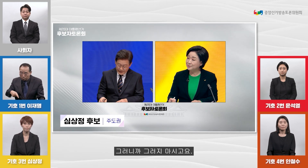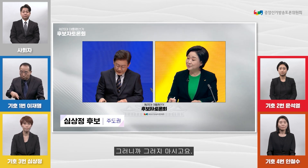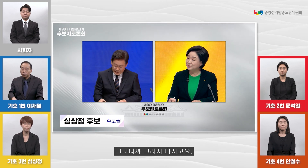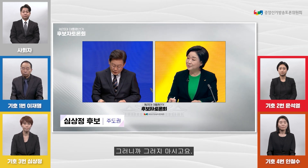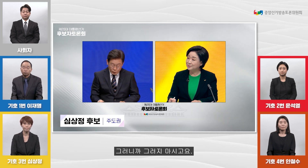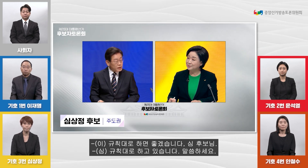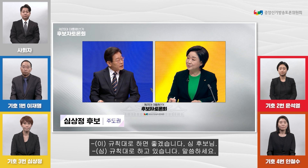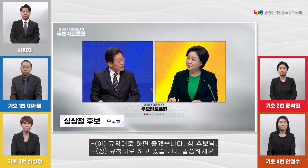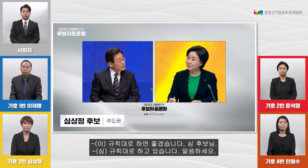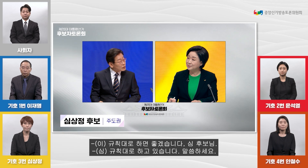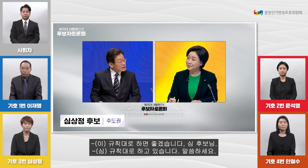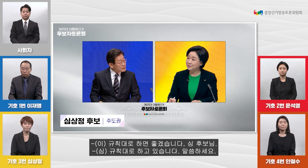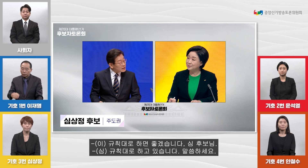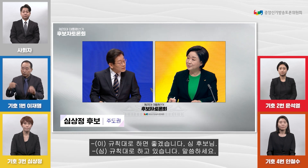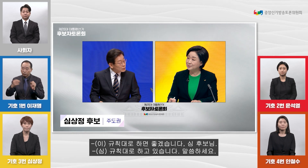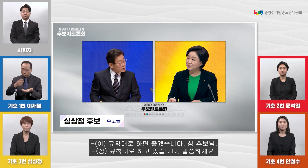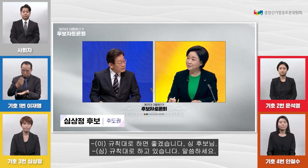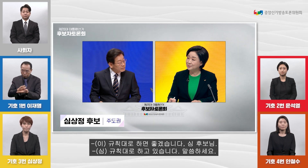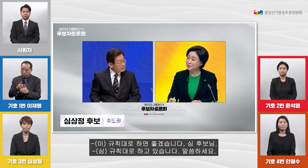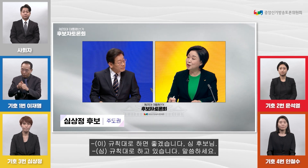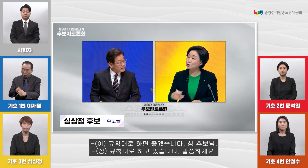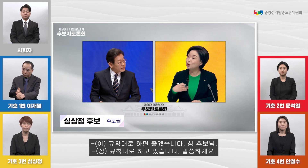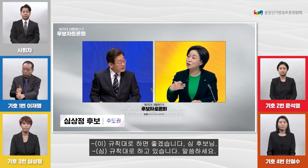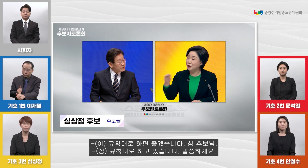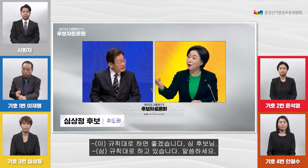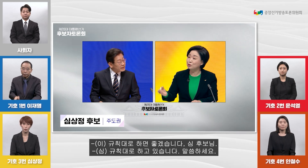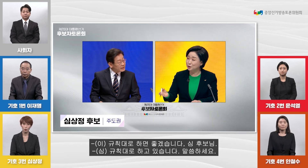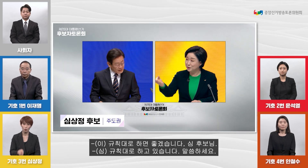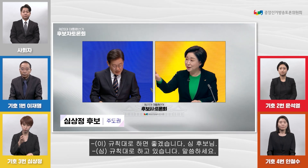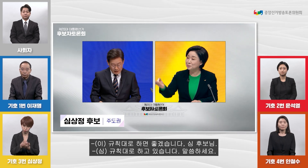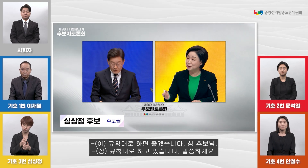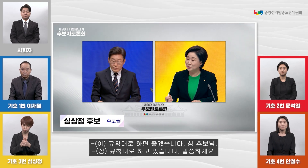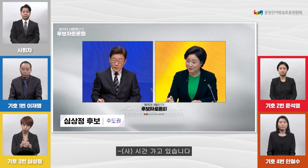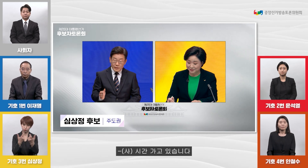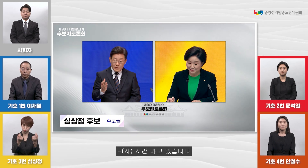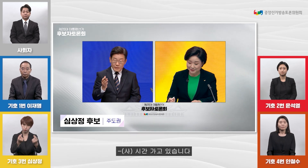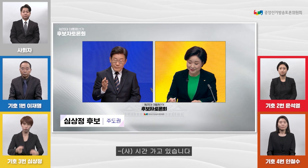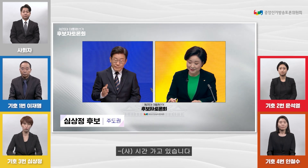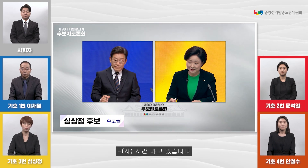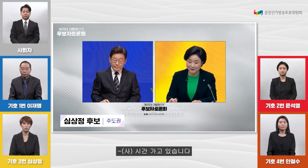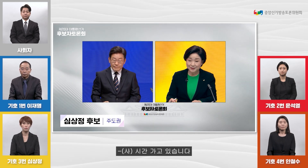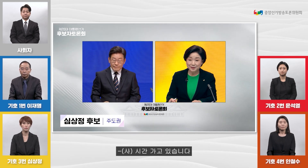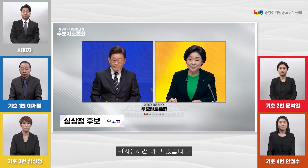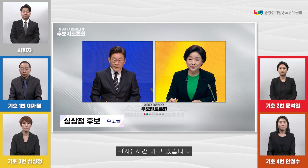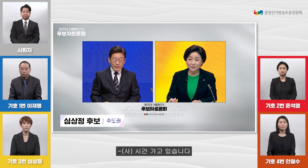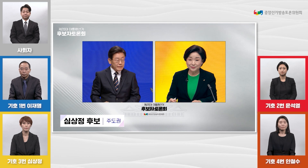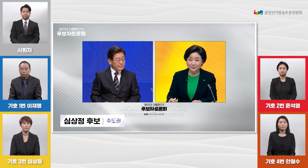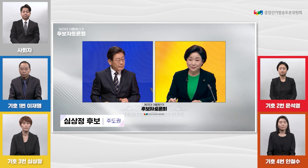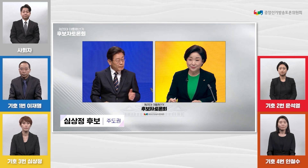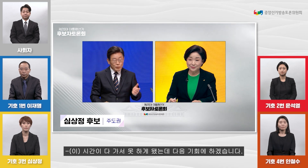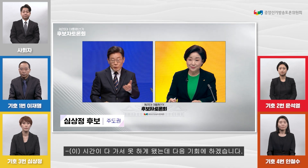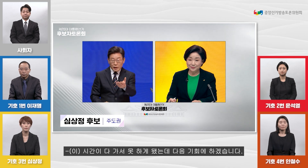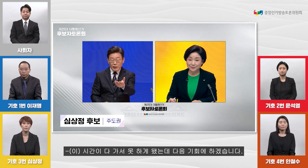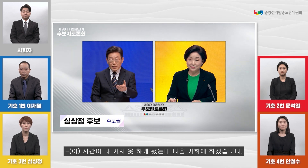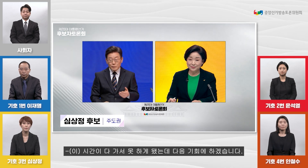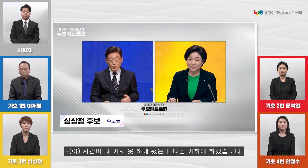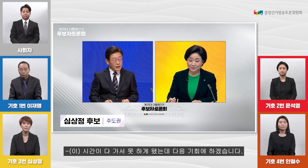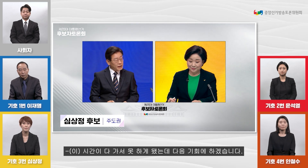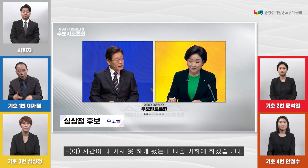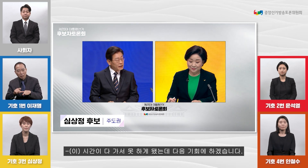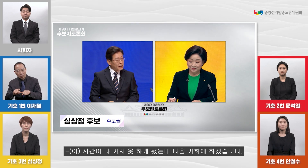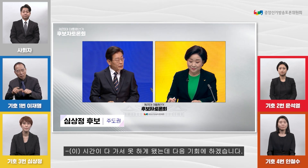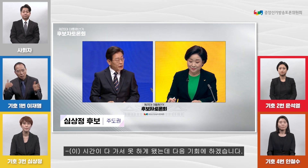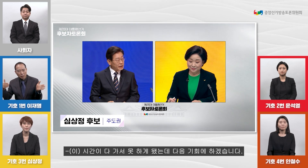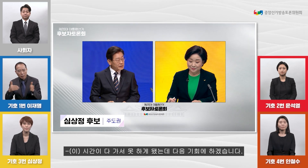마시고요. 규칙대로 하면 좋겠습니다, 심 후보님. 네, 제가 규칙대로 하고 있습니다. 네. 말씀하세요. 자, 시간 가고 있습니다. 네. 그 시간이 다 가서